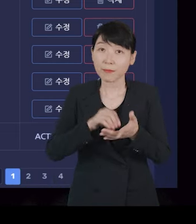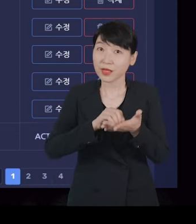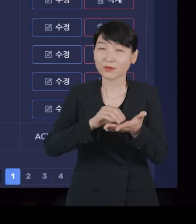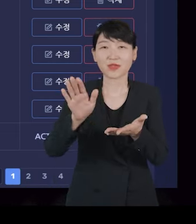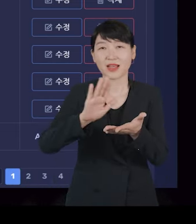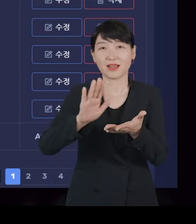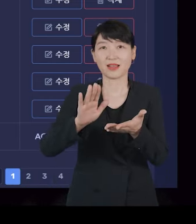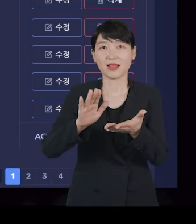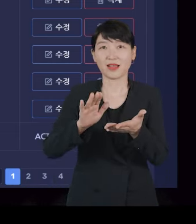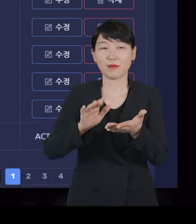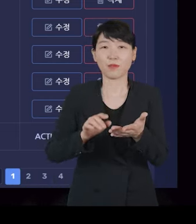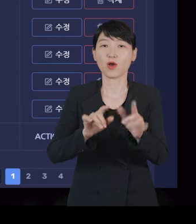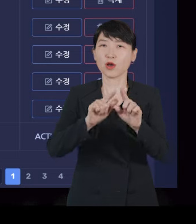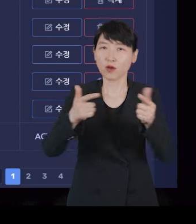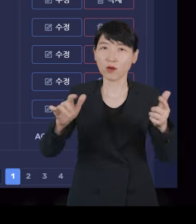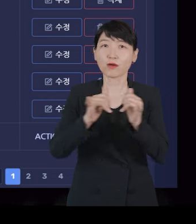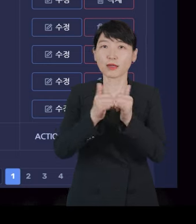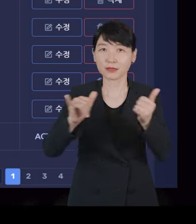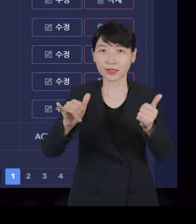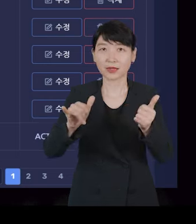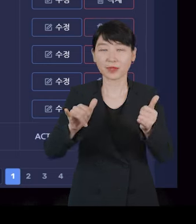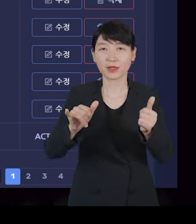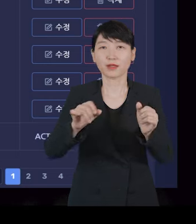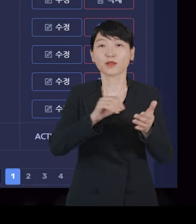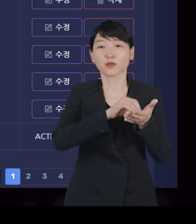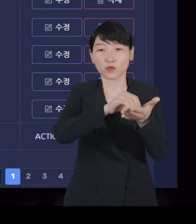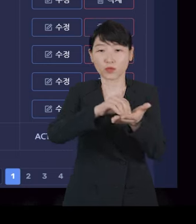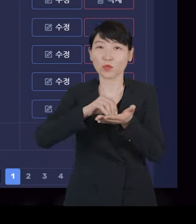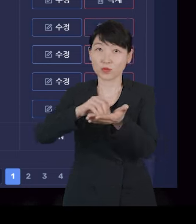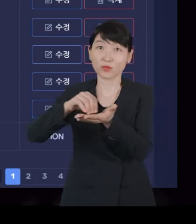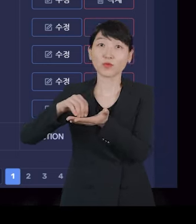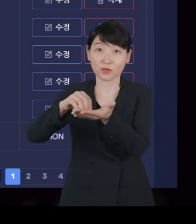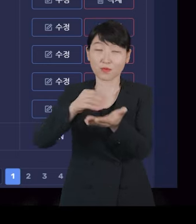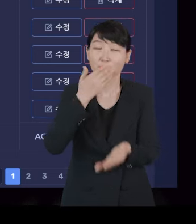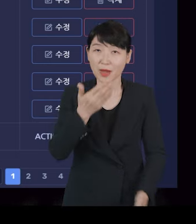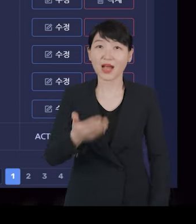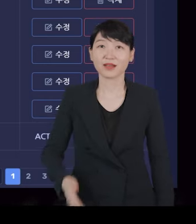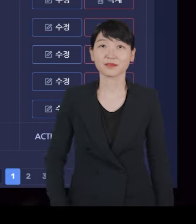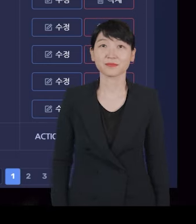없으므로 동시에 여러 담당자를 등록할 수 있습니다.